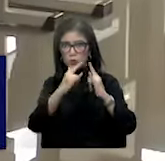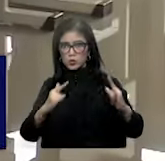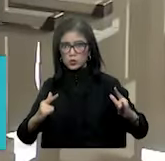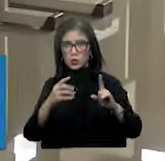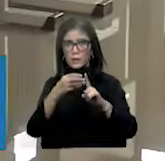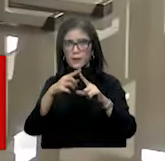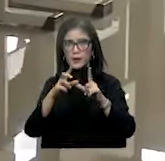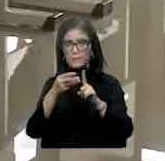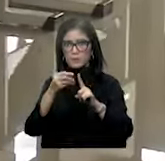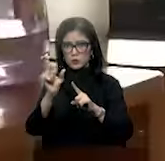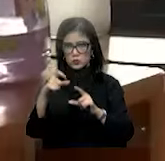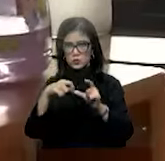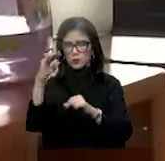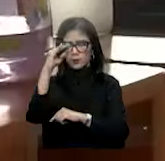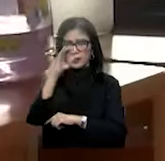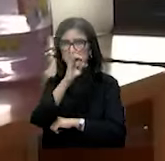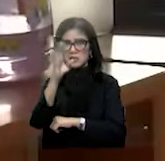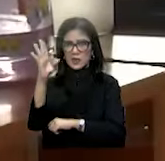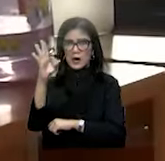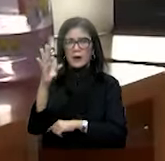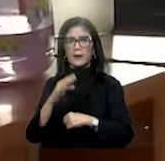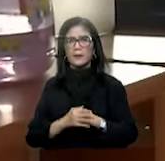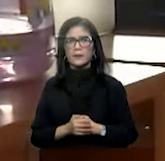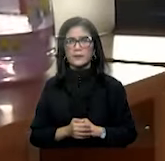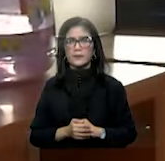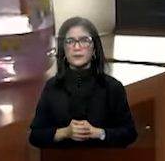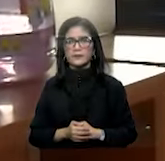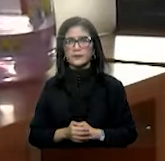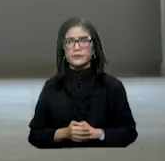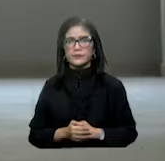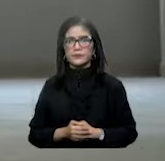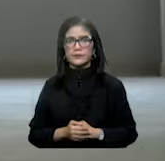pagi dan siang hari. Dari Jakarta, Tim Liputan iNews melaporkan.